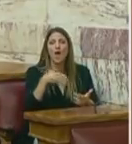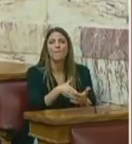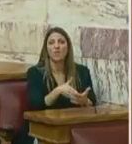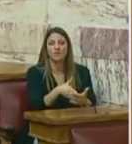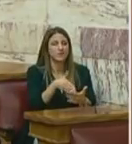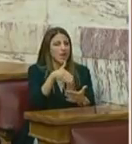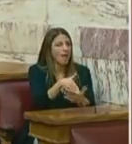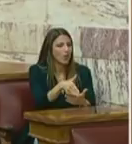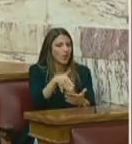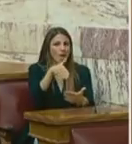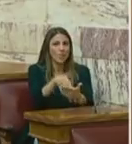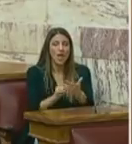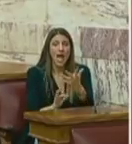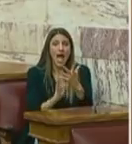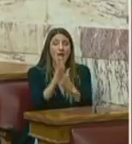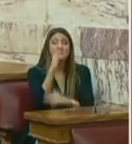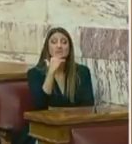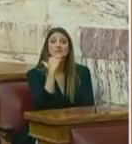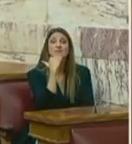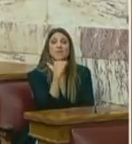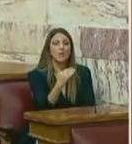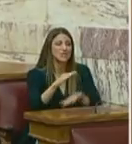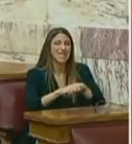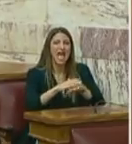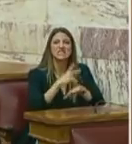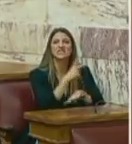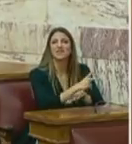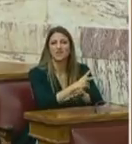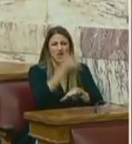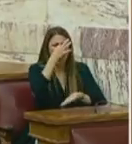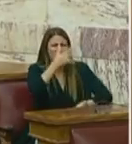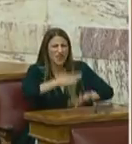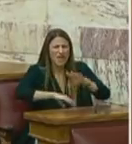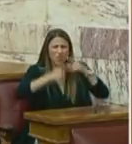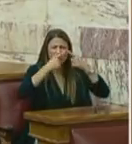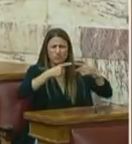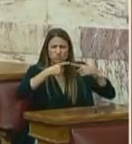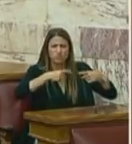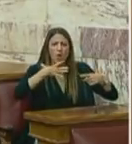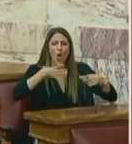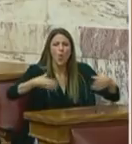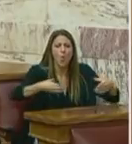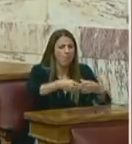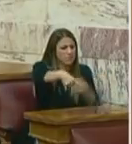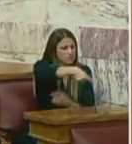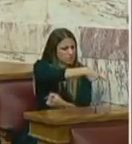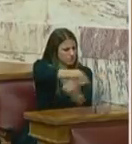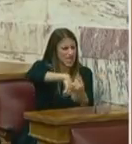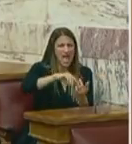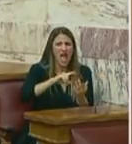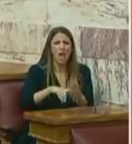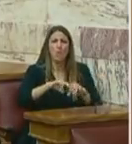την ανάπτυξη. Αποτρέπει επενδύσεις, ευνοώντας τους ημέτερους, δημιουργεί κλίμα απογοήτευσης και